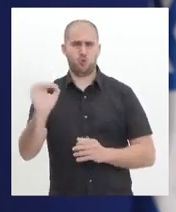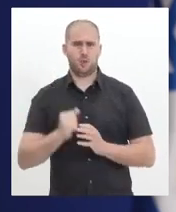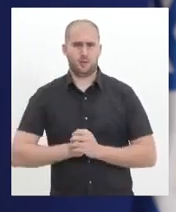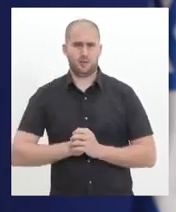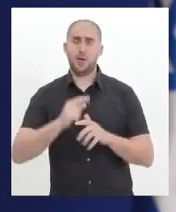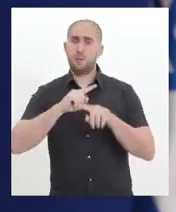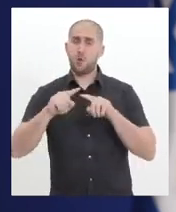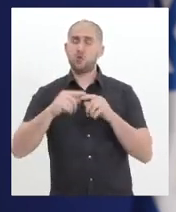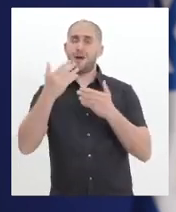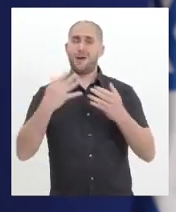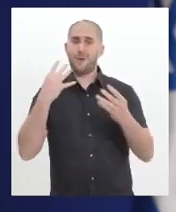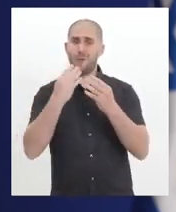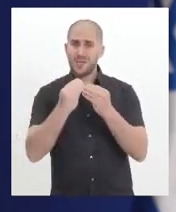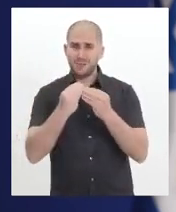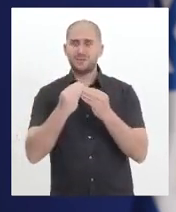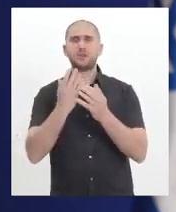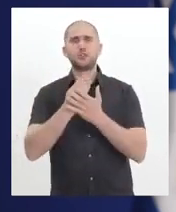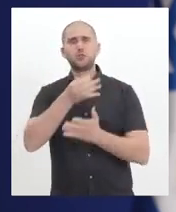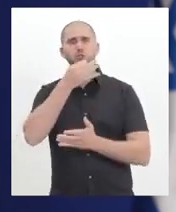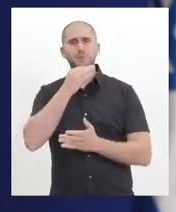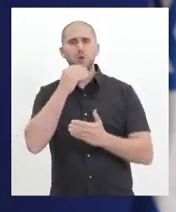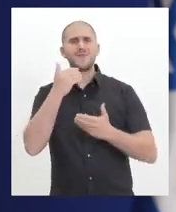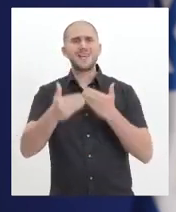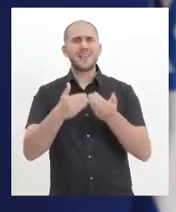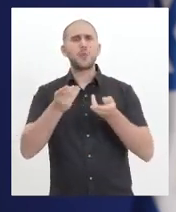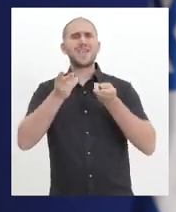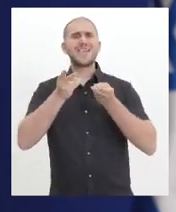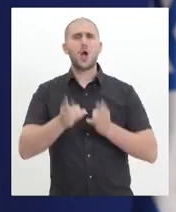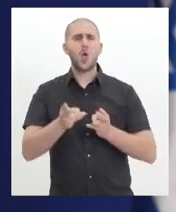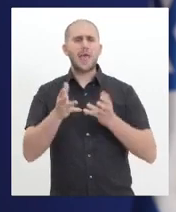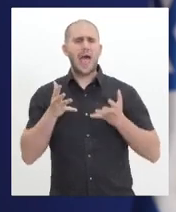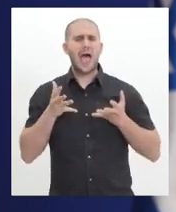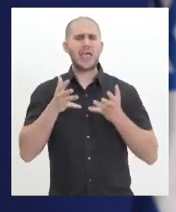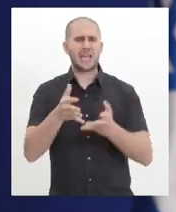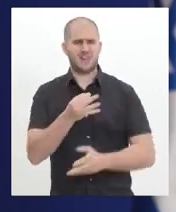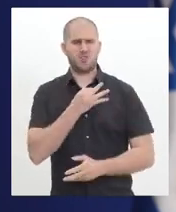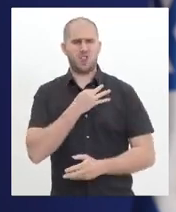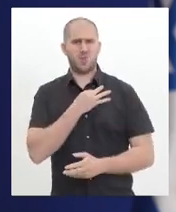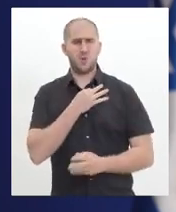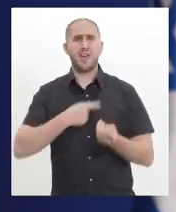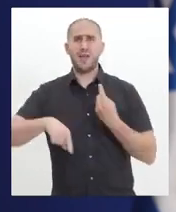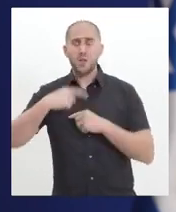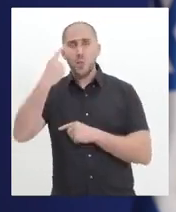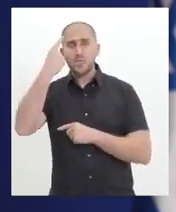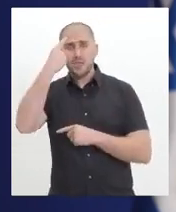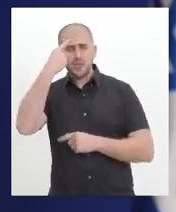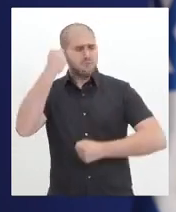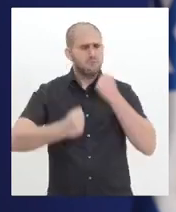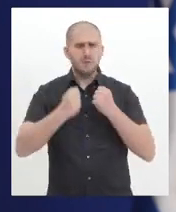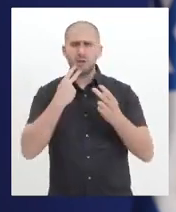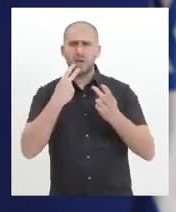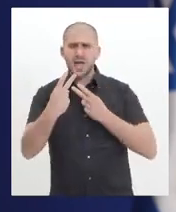בחודשים האחרונים שיפרנו קידמנו את יכולות ההתקפה שלנו ואנחנו נדע לפעול